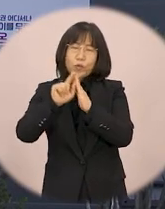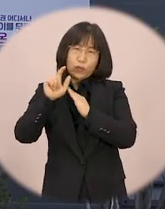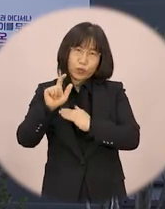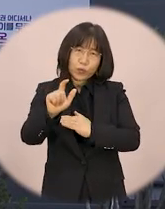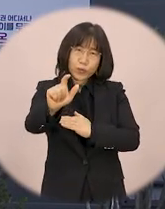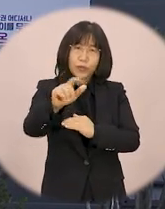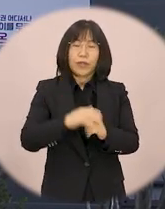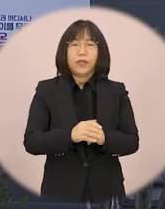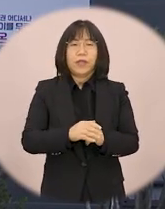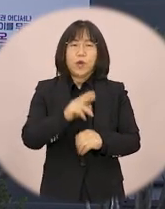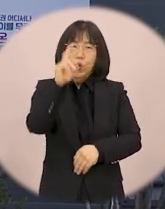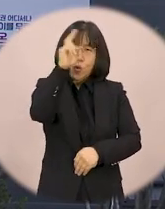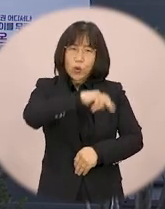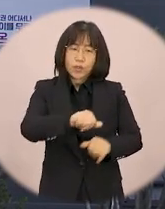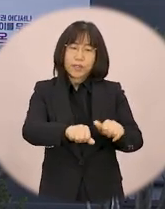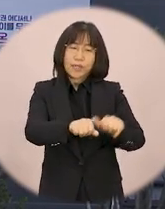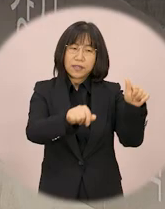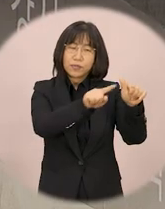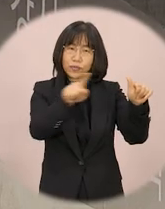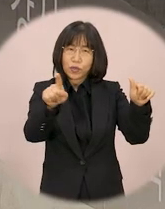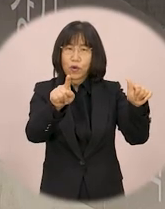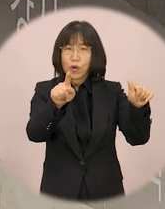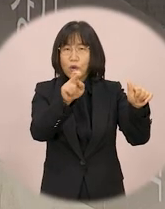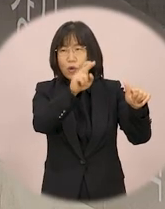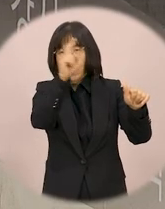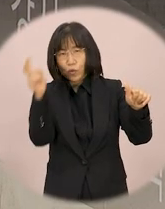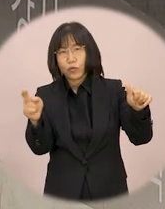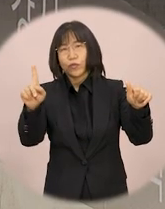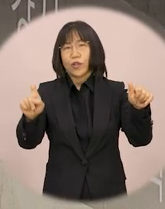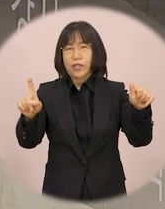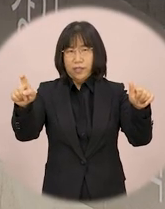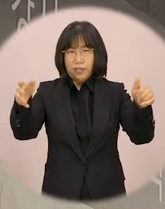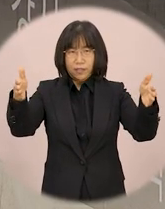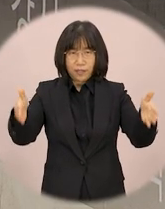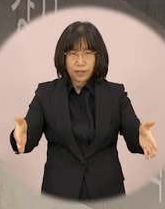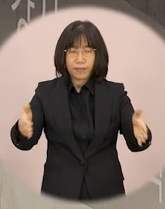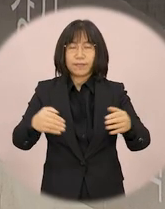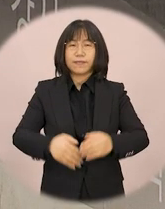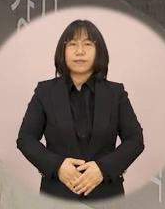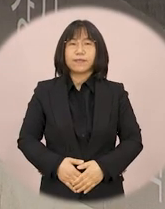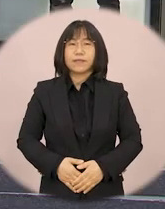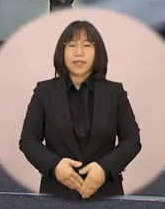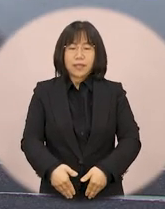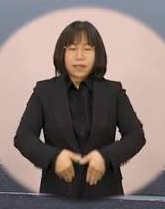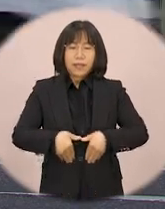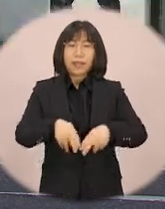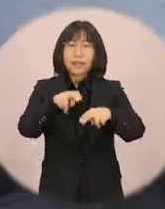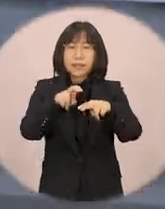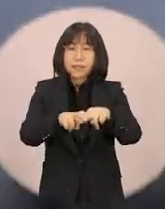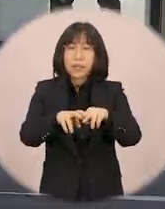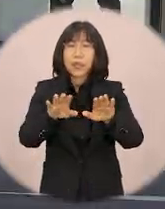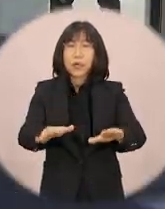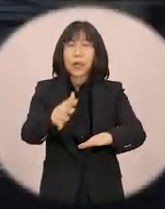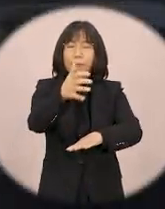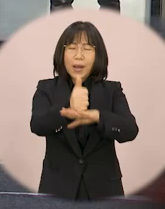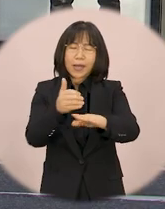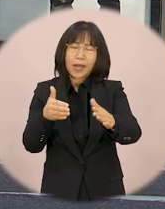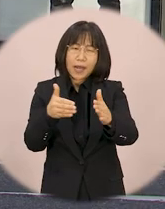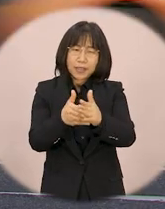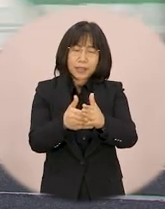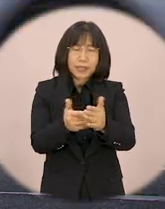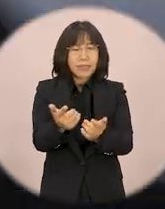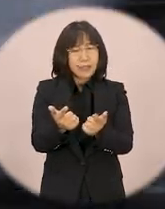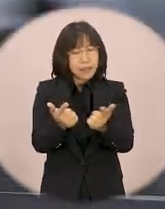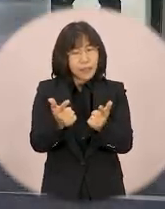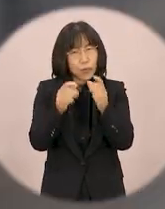버스 첫차와 막차 시간에 맞춰 오전 5시부터 오후 11시까지 운영됩니다. 강서구는 온열